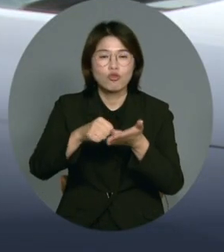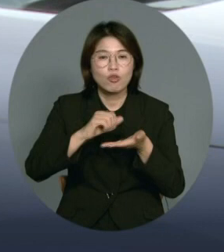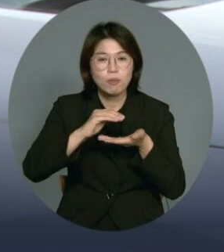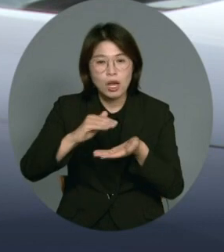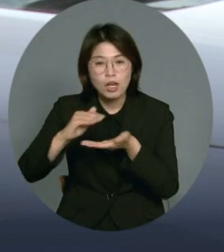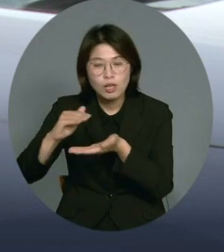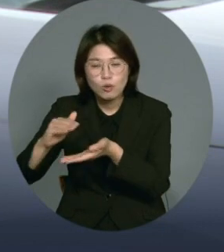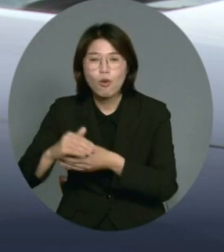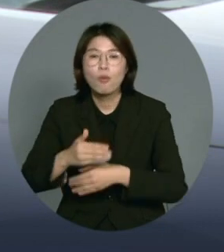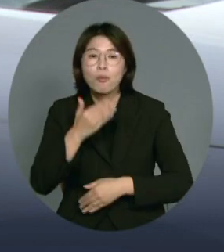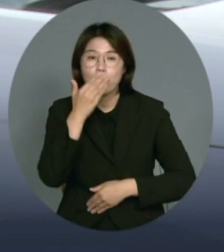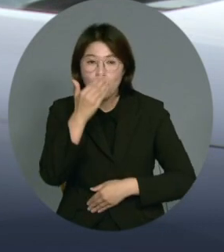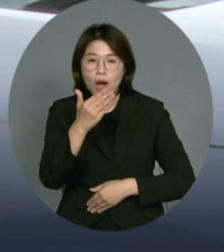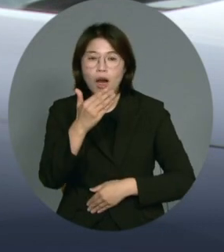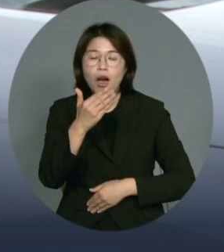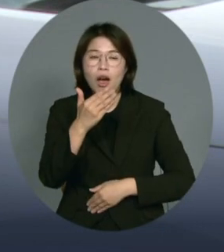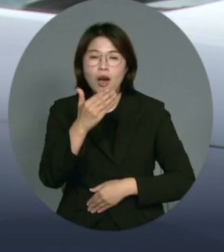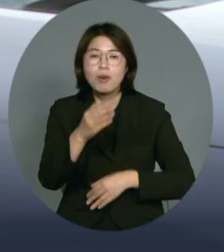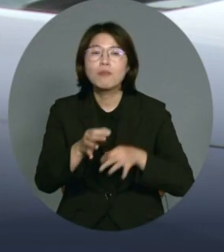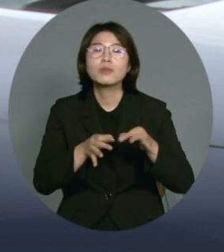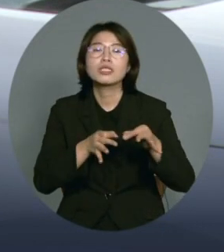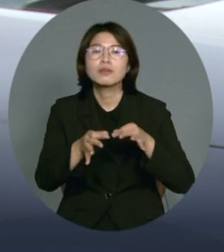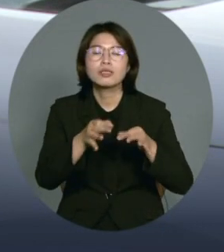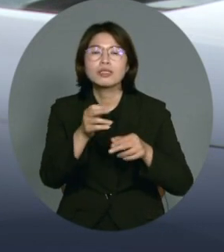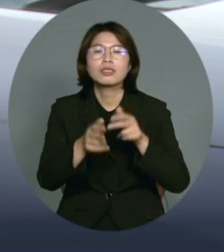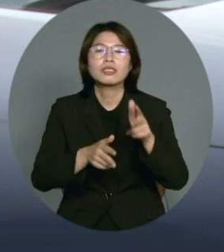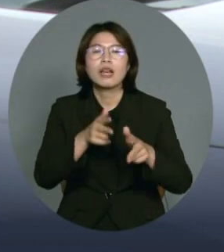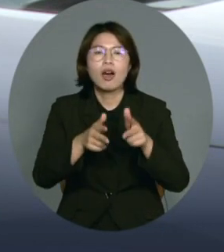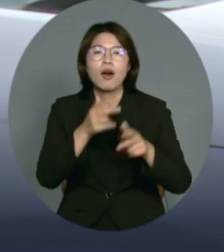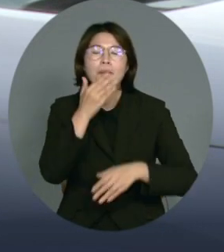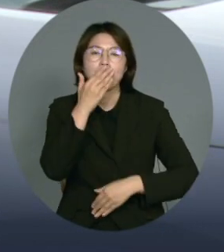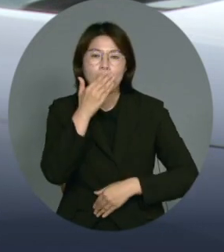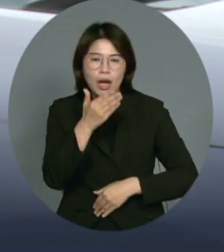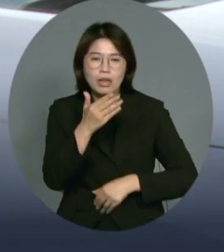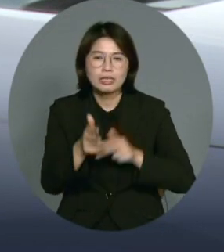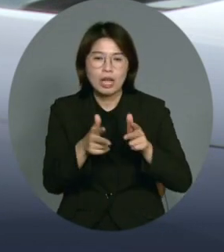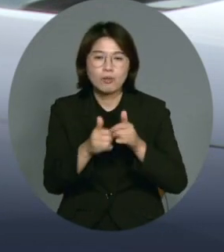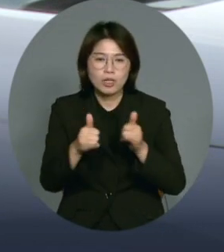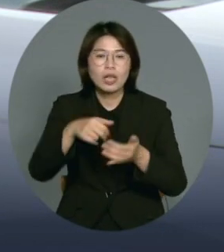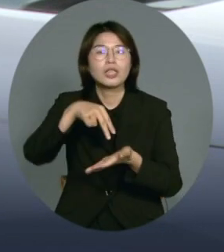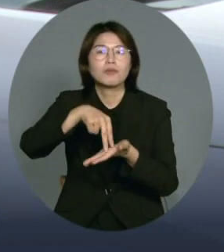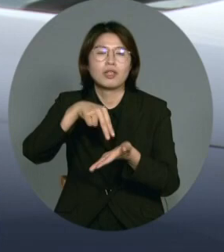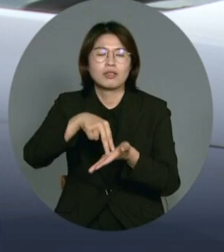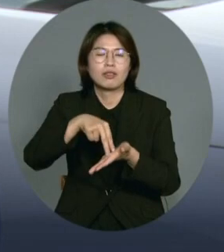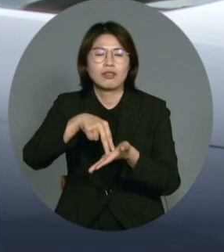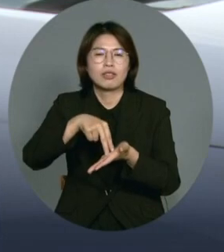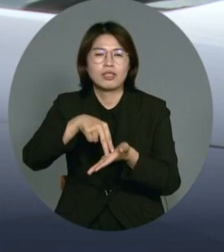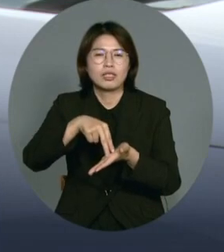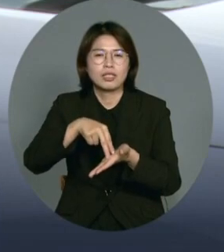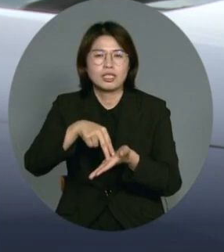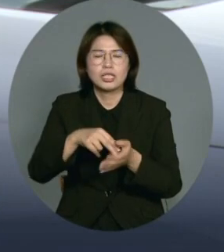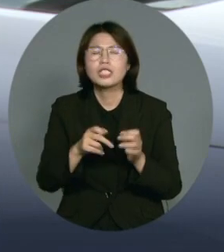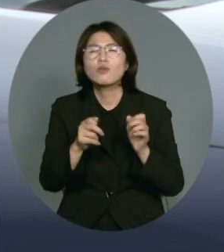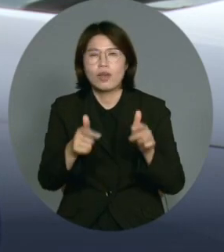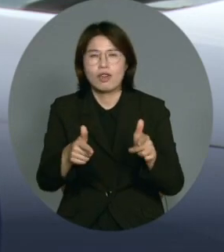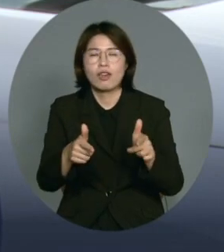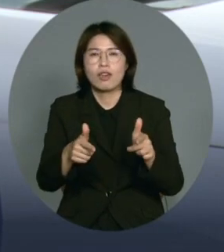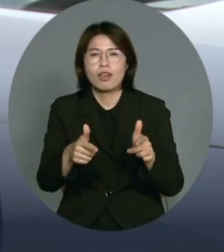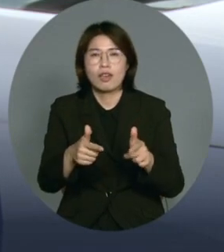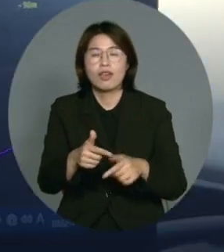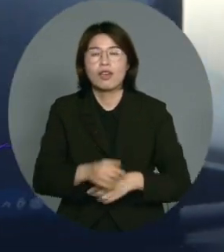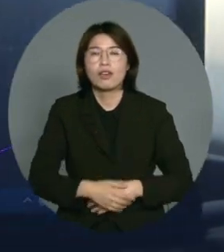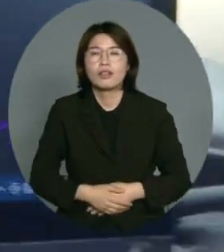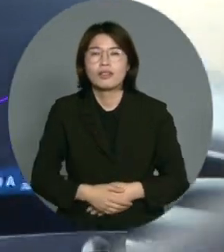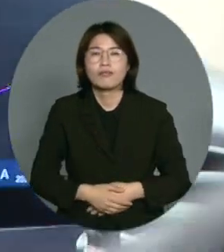있다는 것은 그만큼 비즈니스 모델에서 사업을 할수 있는, 그래서 사업자 주체에서는 그렇게 할수 있는 그러한 더 기회를 가질 수